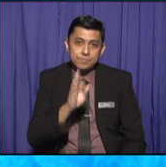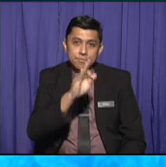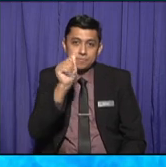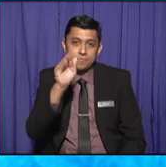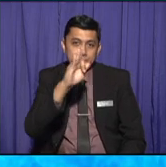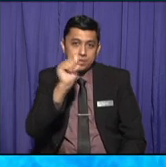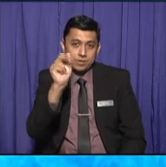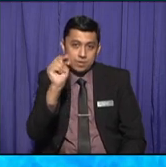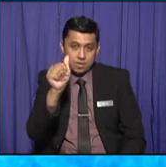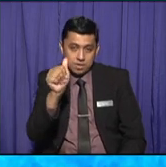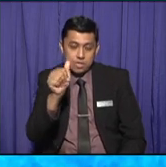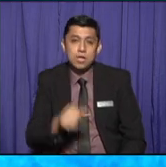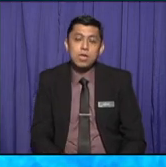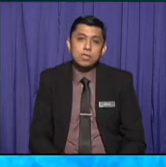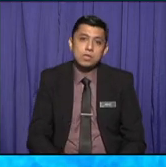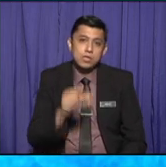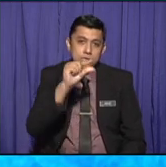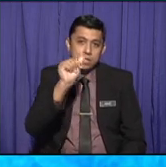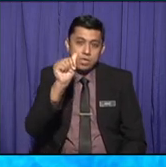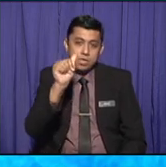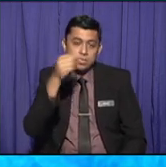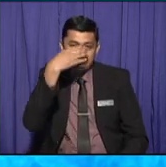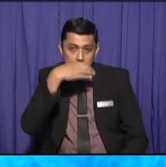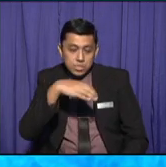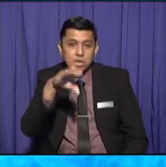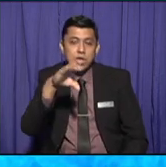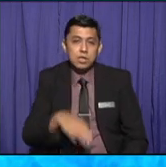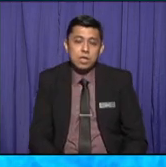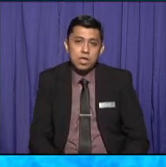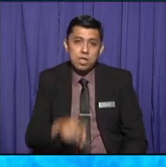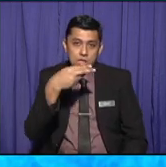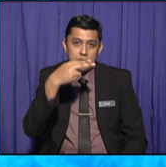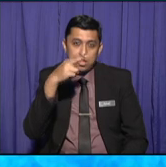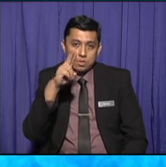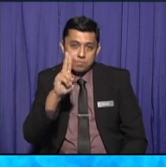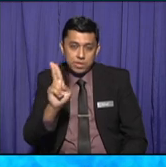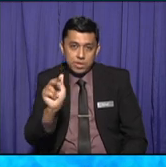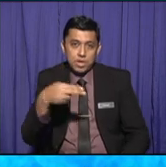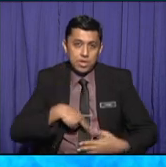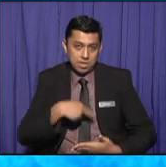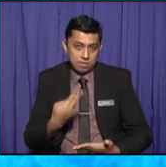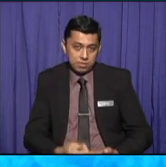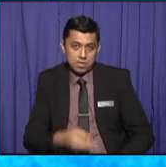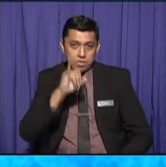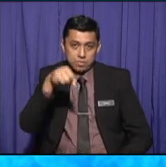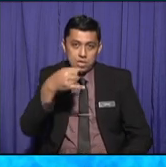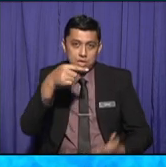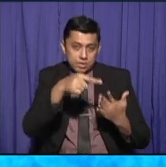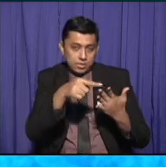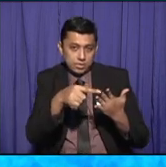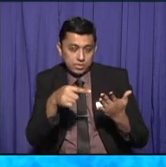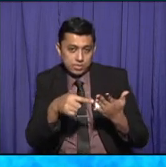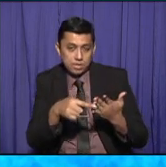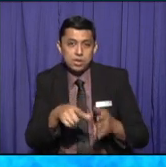Fa, fa, na, ga, ga, ja. Ha, ha, mel. Ja,